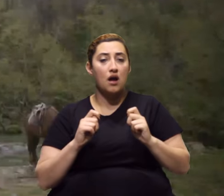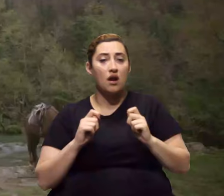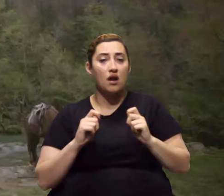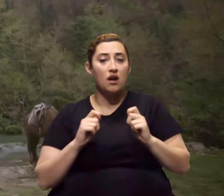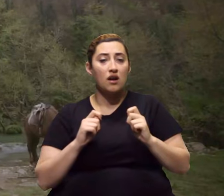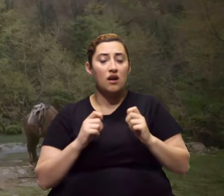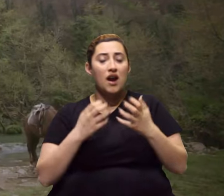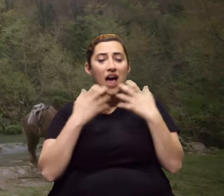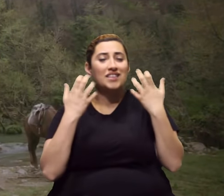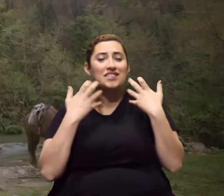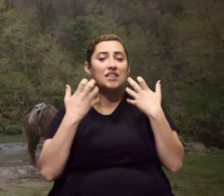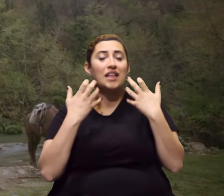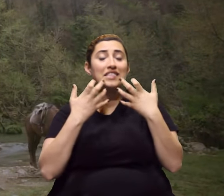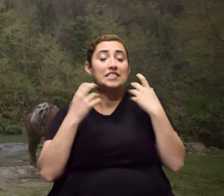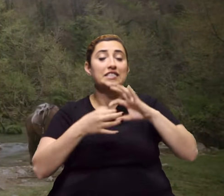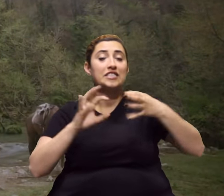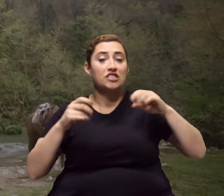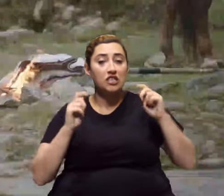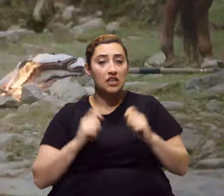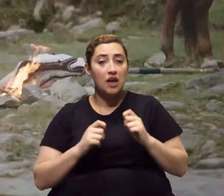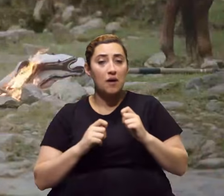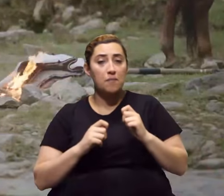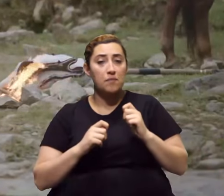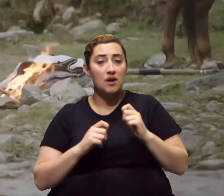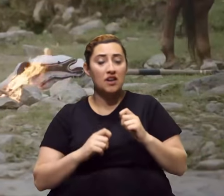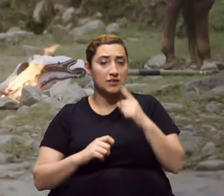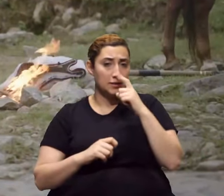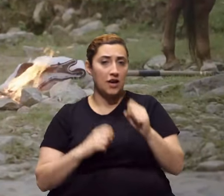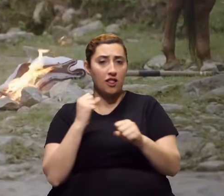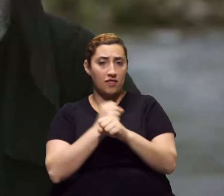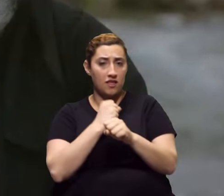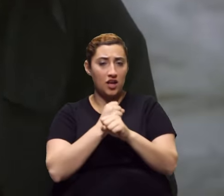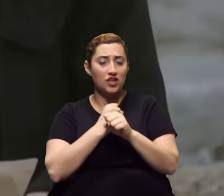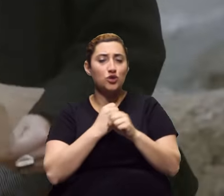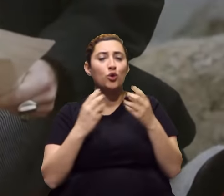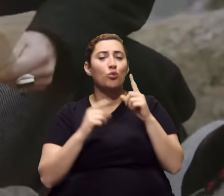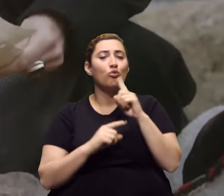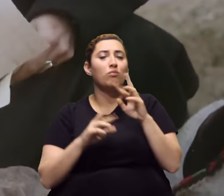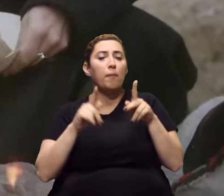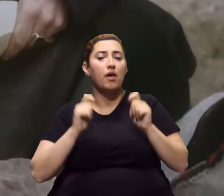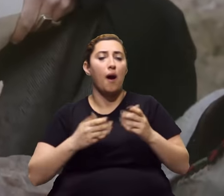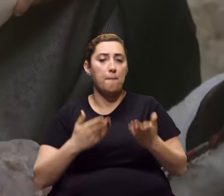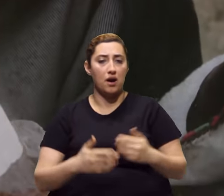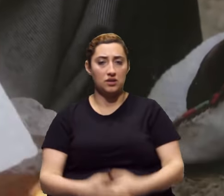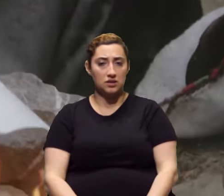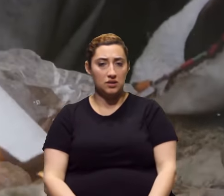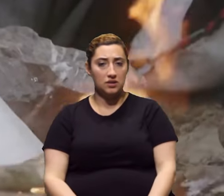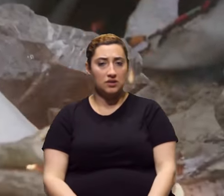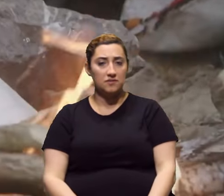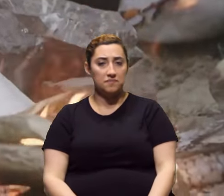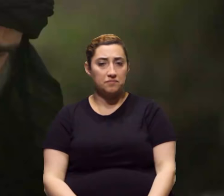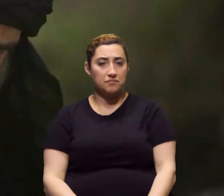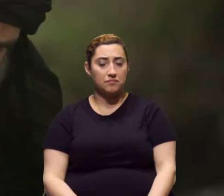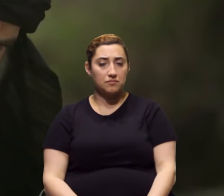Aslanı zincir eder. Katı taşı mum eder. Ateşin başına çöküp mektubu